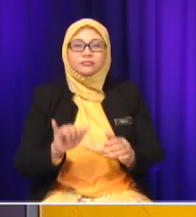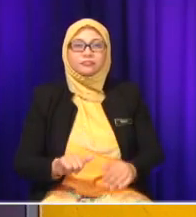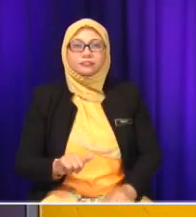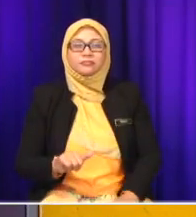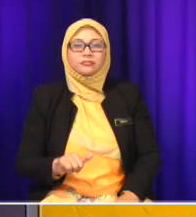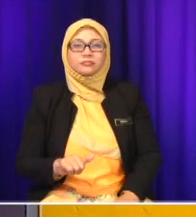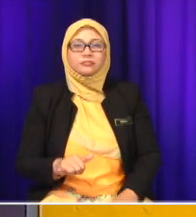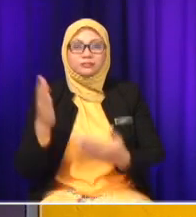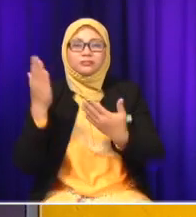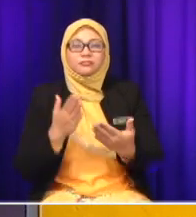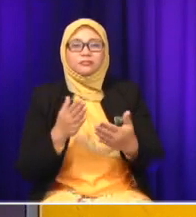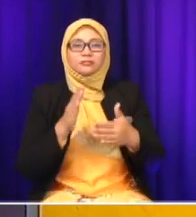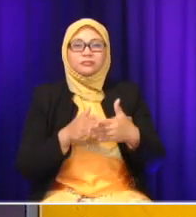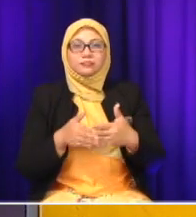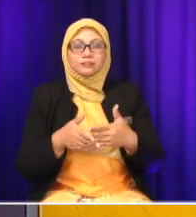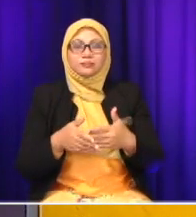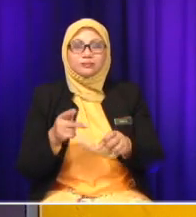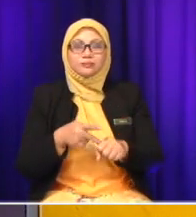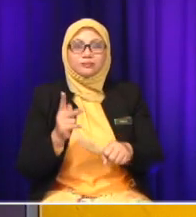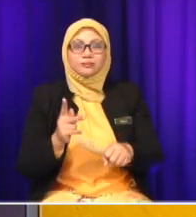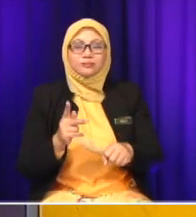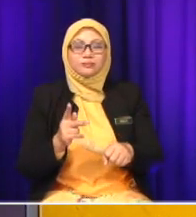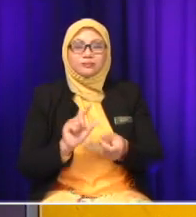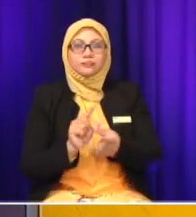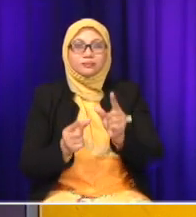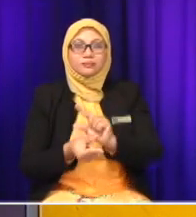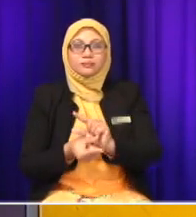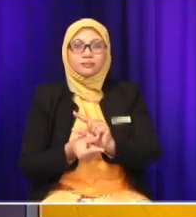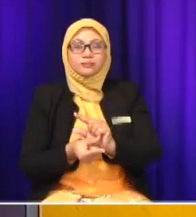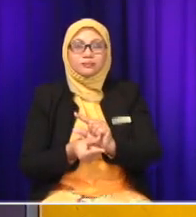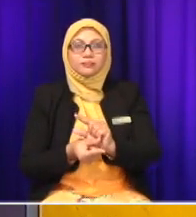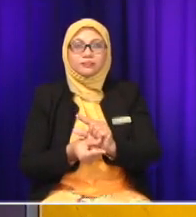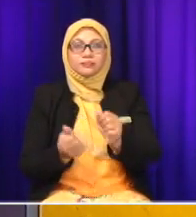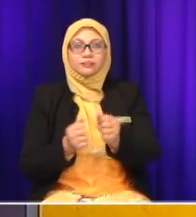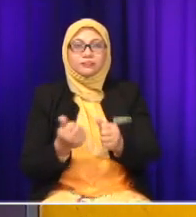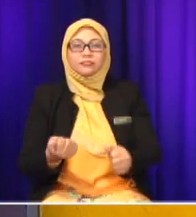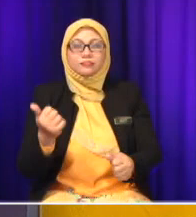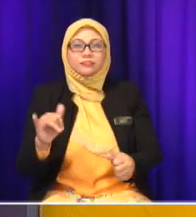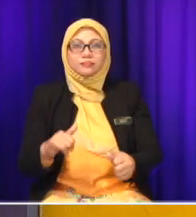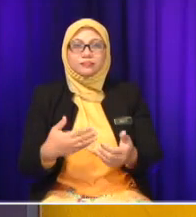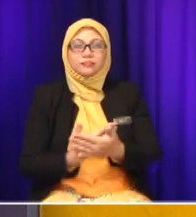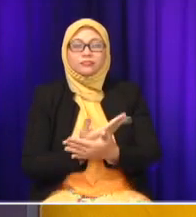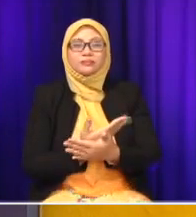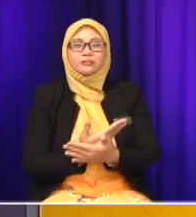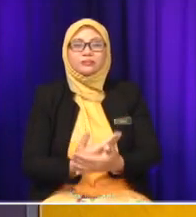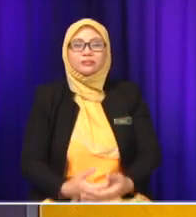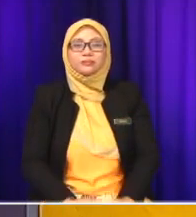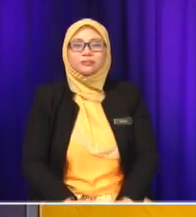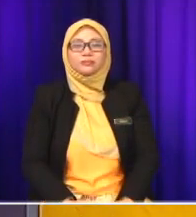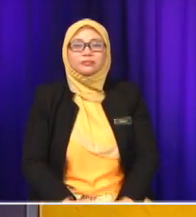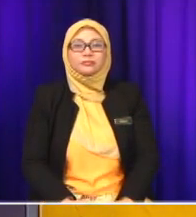mengantikan komponenkomponen yang telah mengalami kausan ataupun kita anggap sebagai rosak okusnya langkah